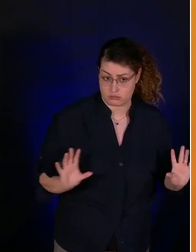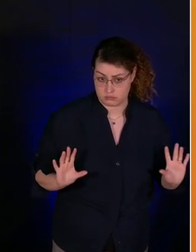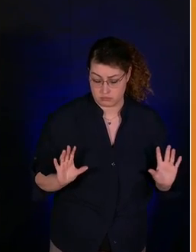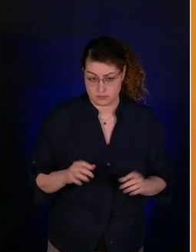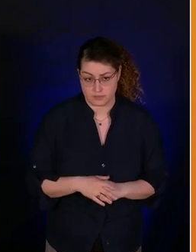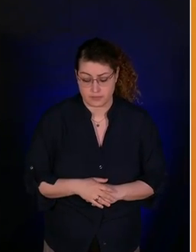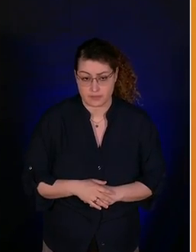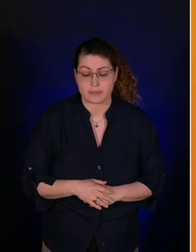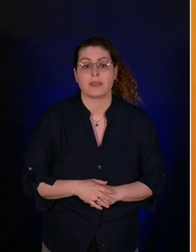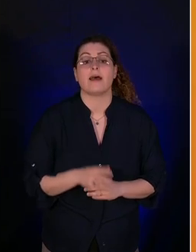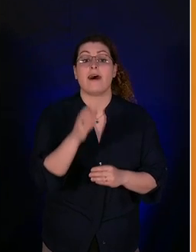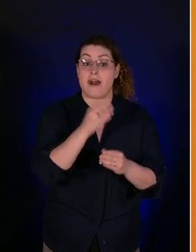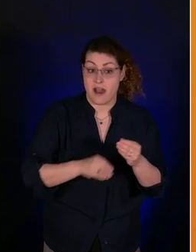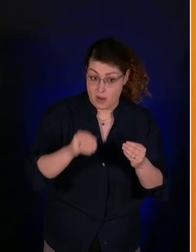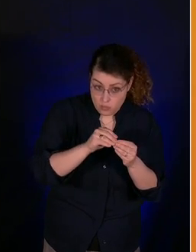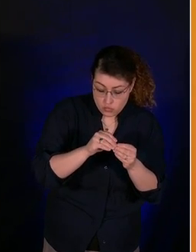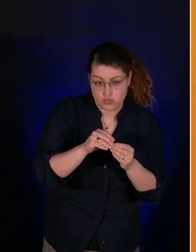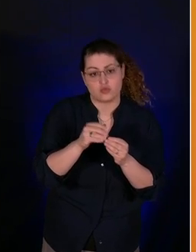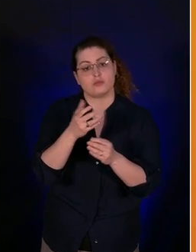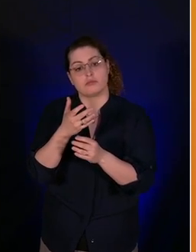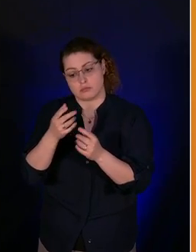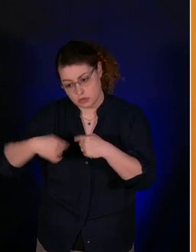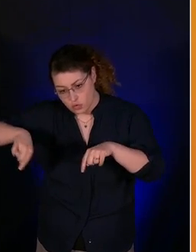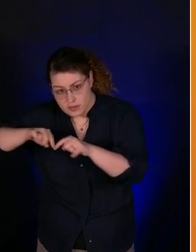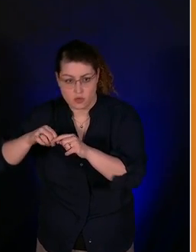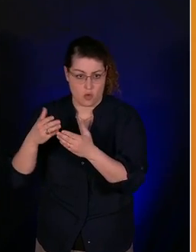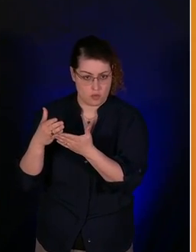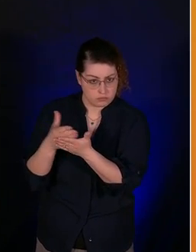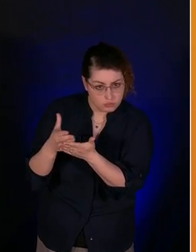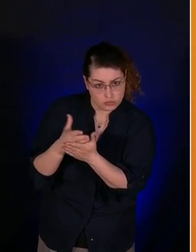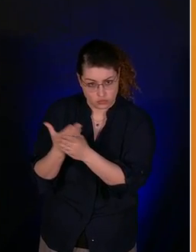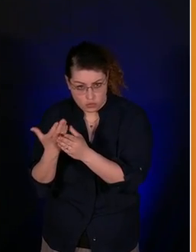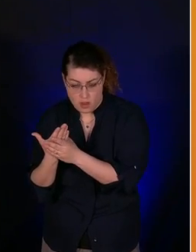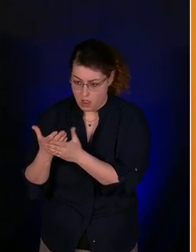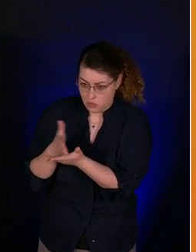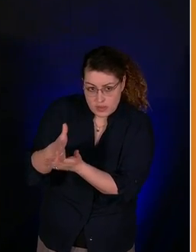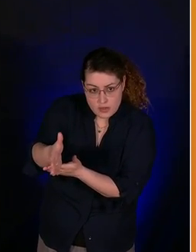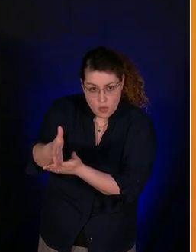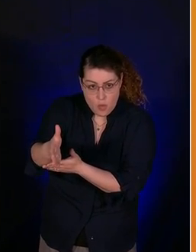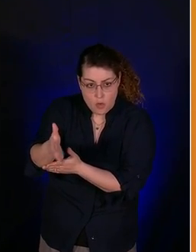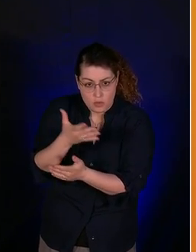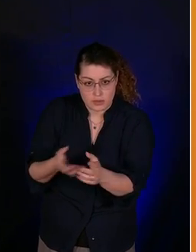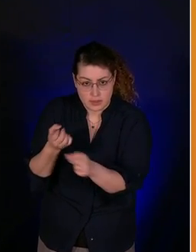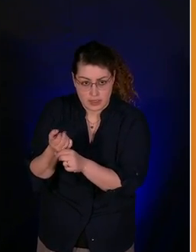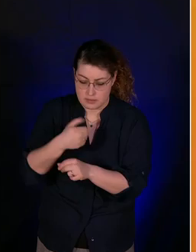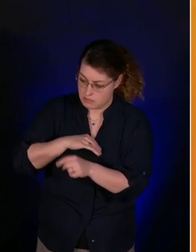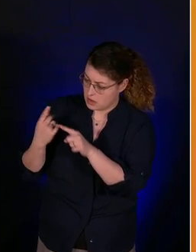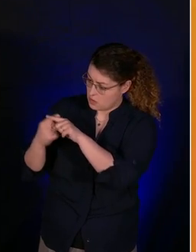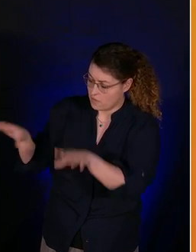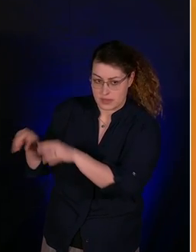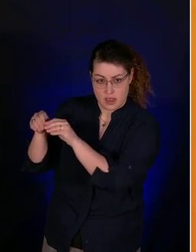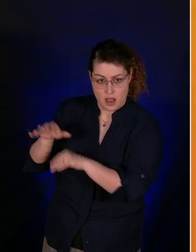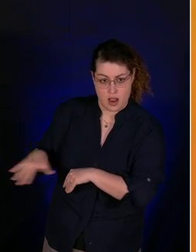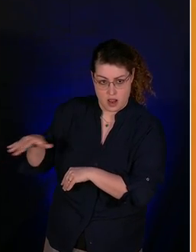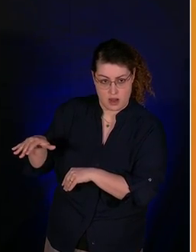Conformément à ceci, une commission du document d'orientation a été mise en place par la commission exécutive confédérale. Elle